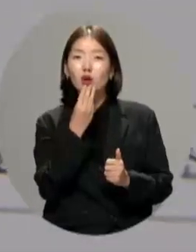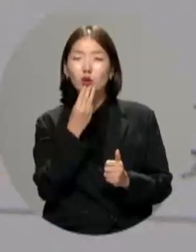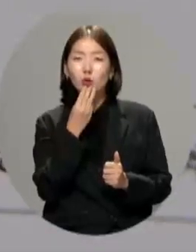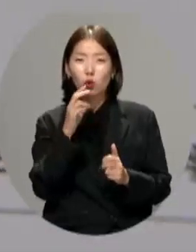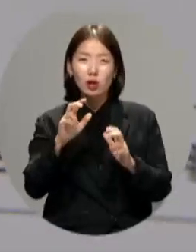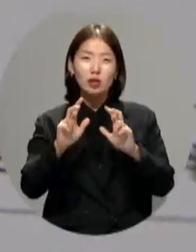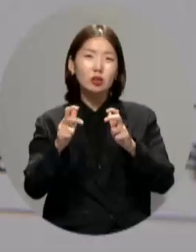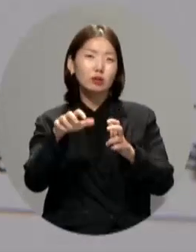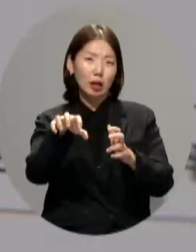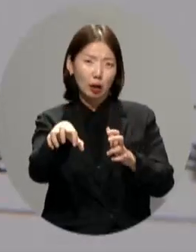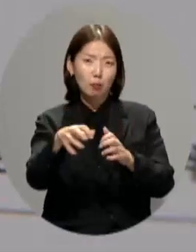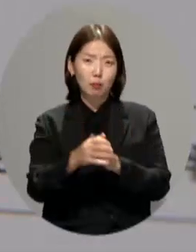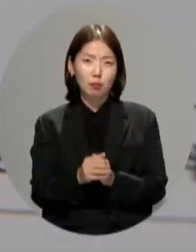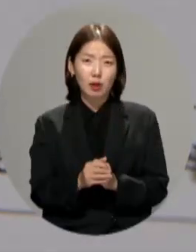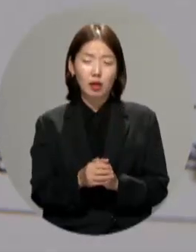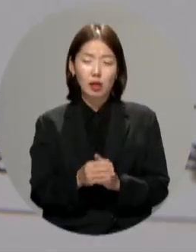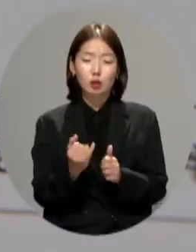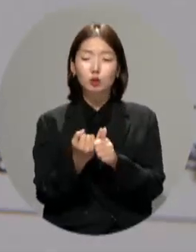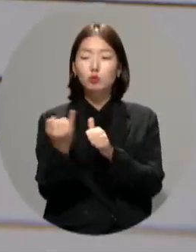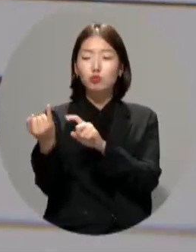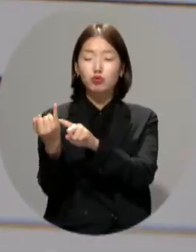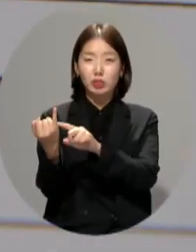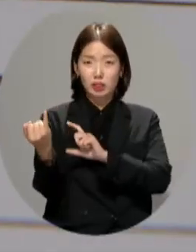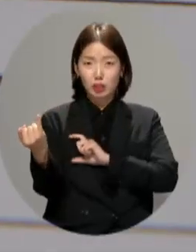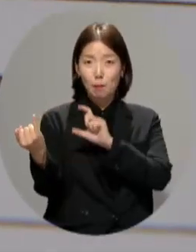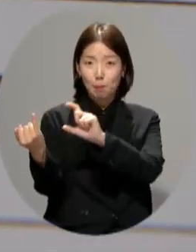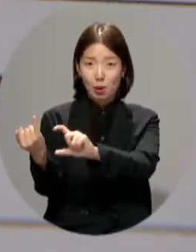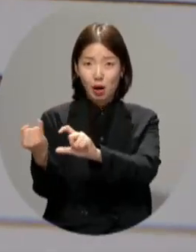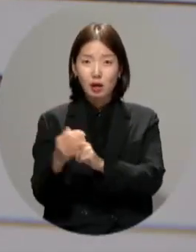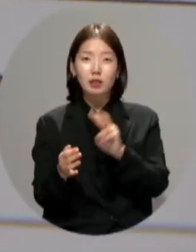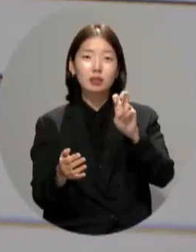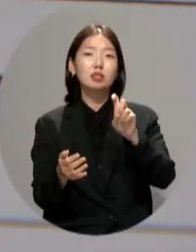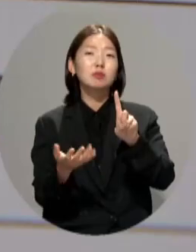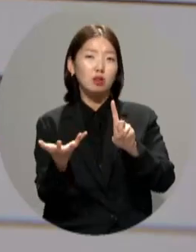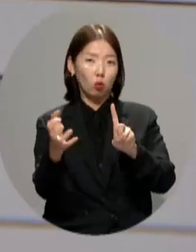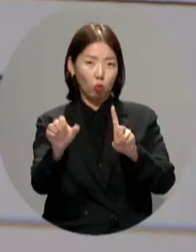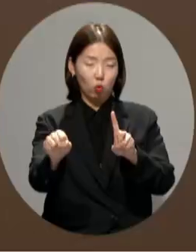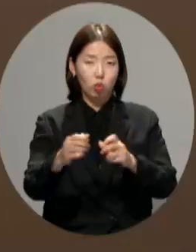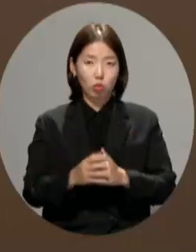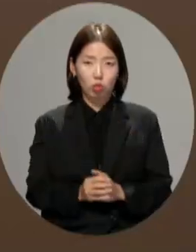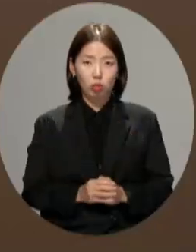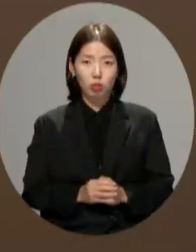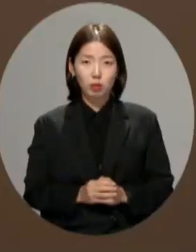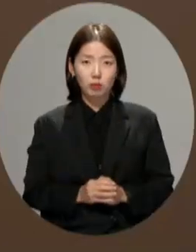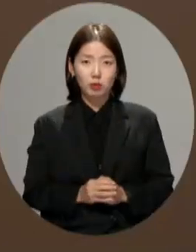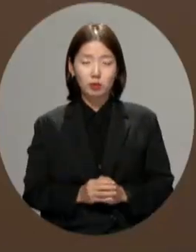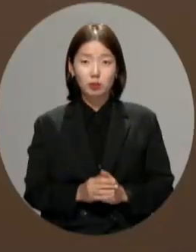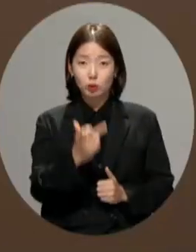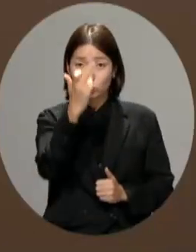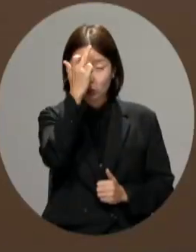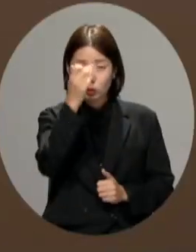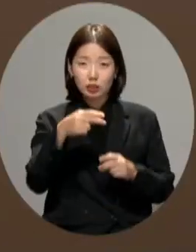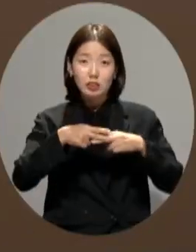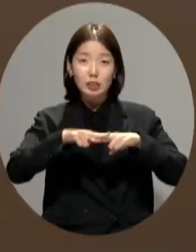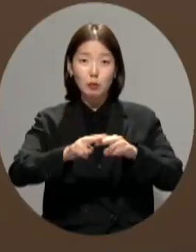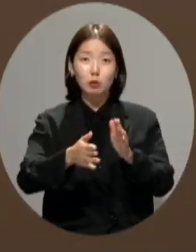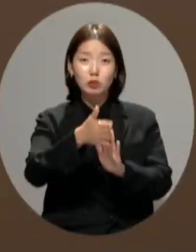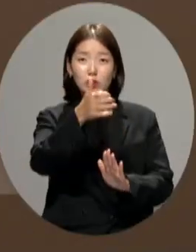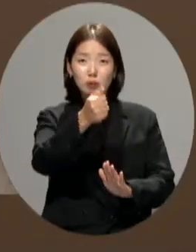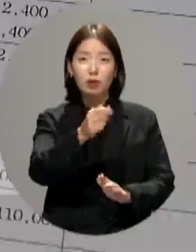성남시 분당구에 있는 배우자명의의 아파트로 21억원 상당입니다 최경식 남원시장은